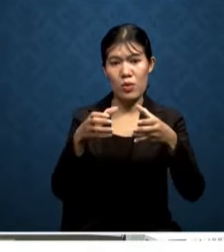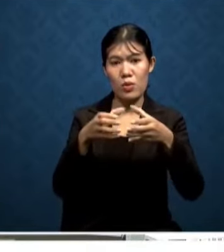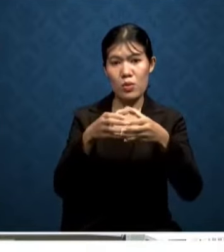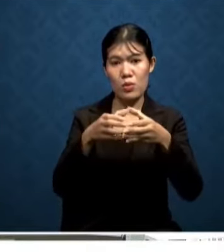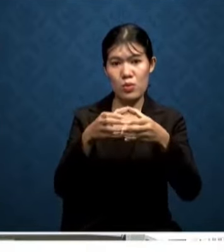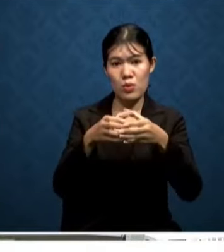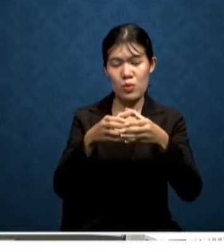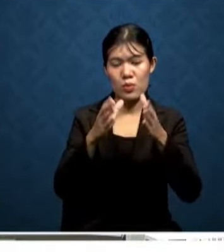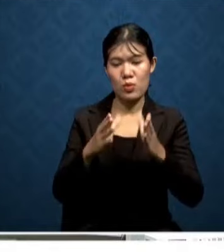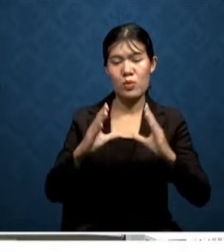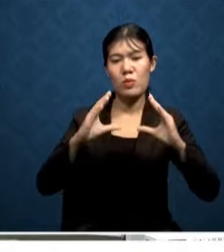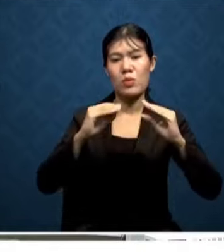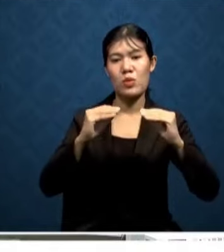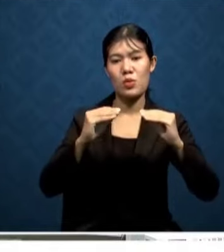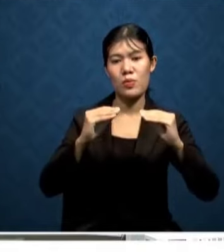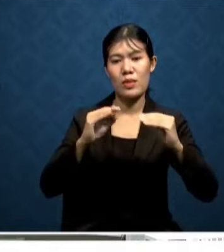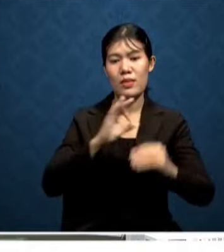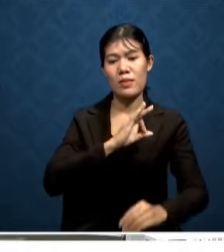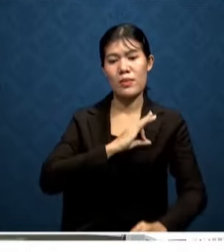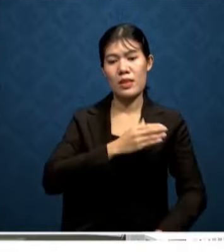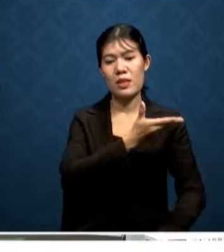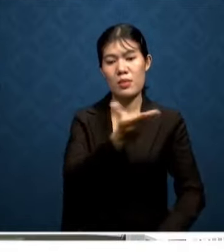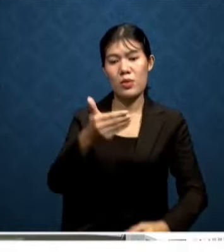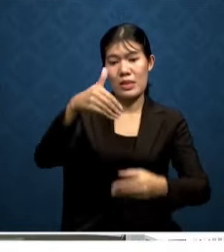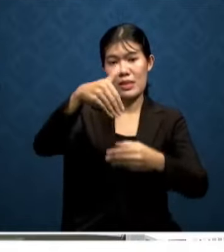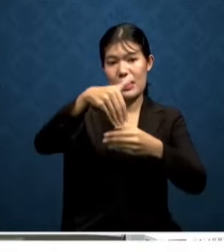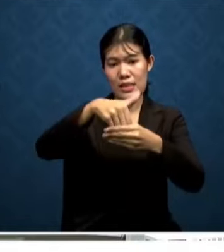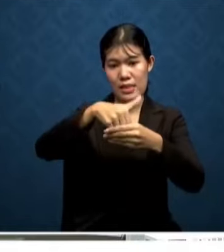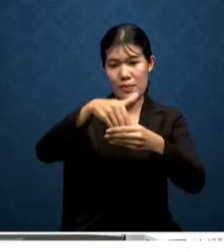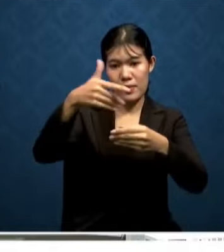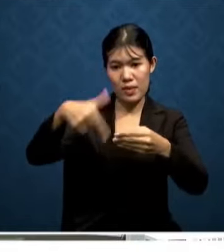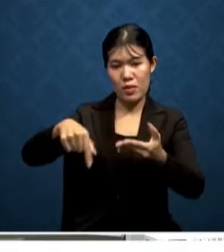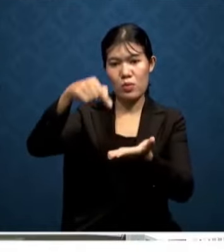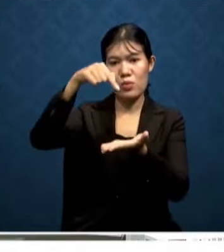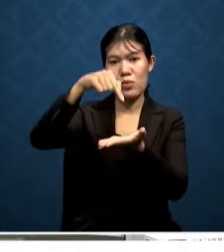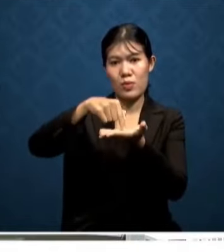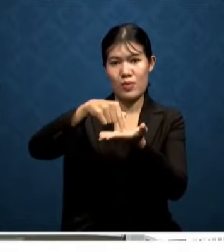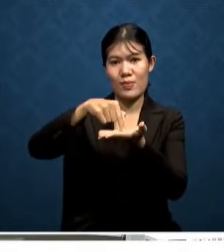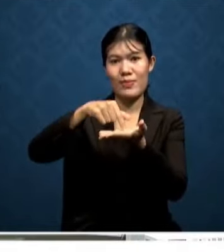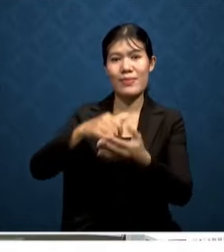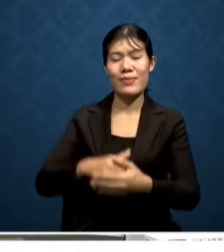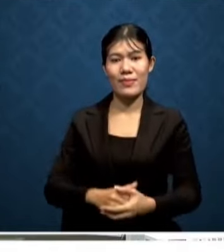ะแนนในช่องเสียบบัตรและกดปุ่มที่แสดงตนครับ